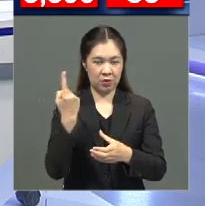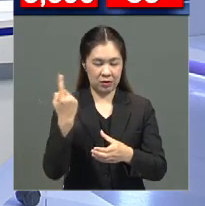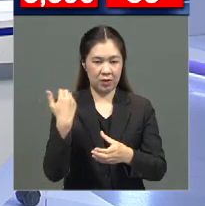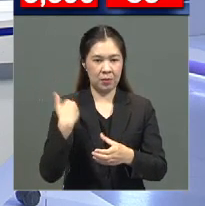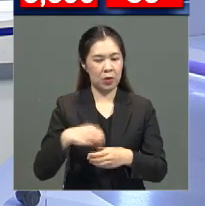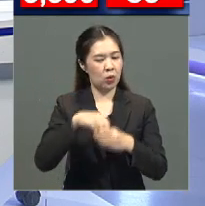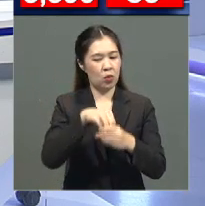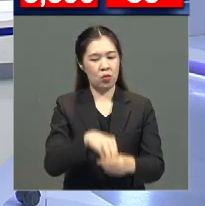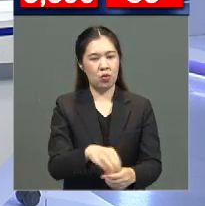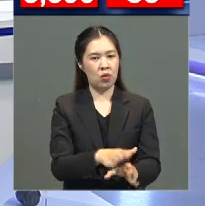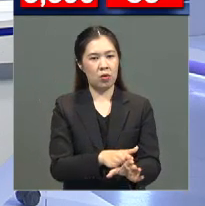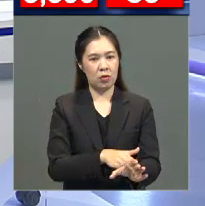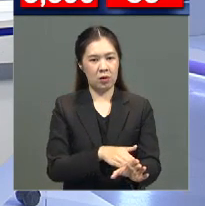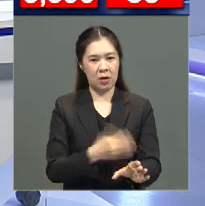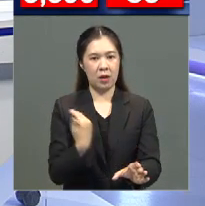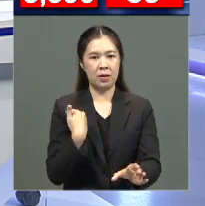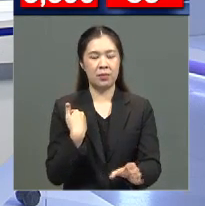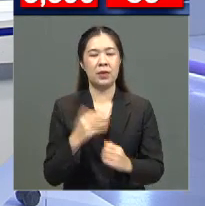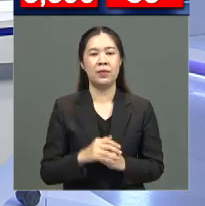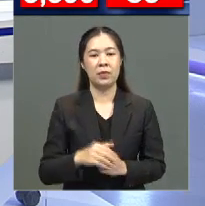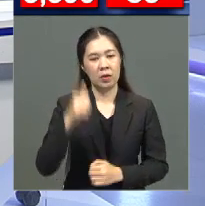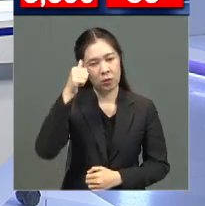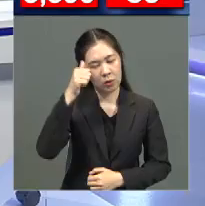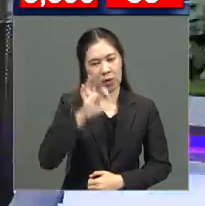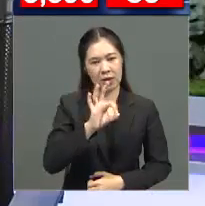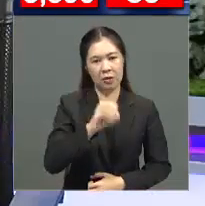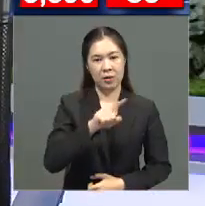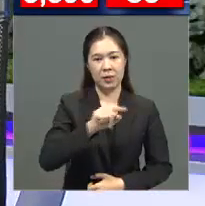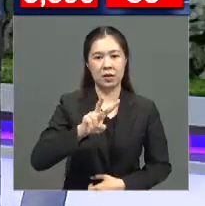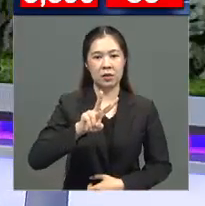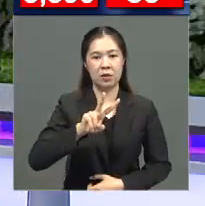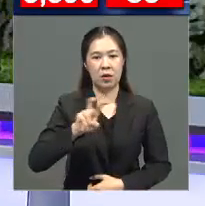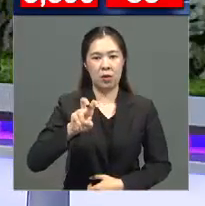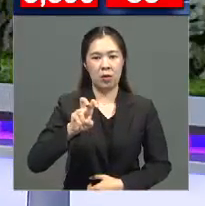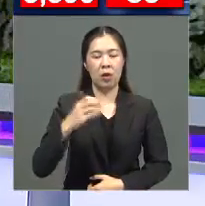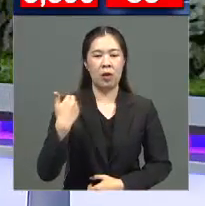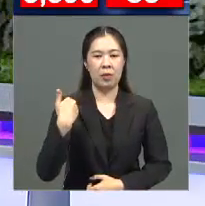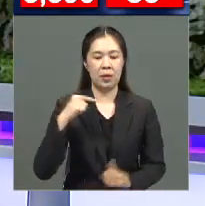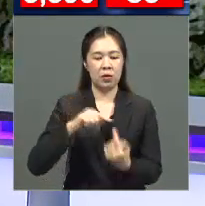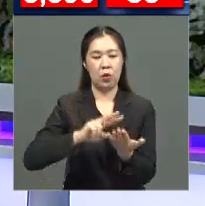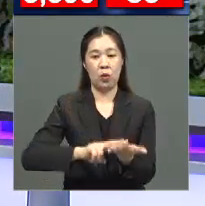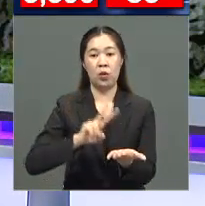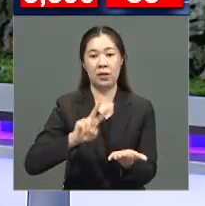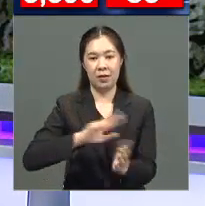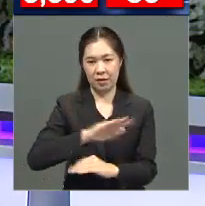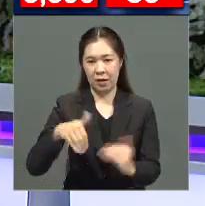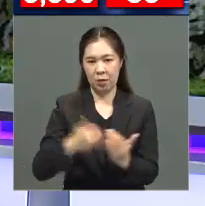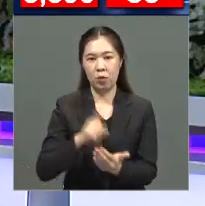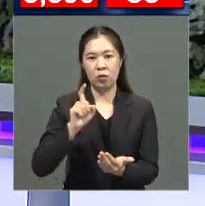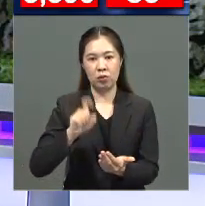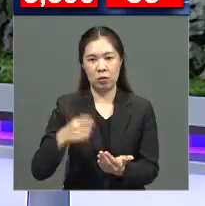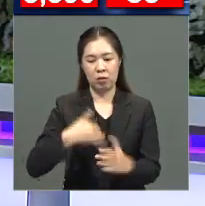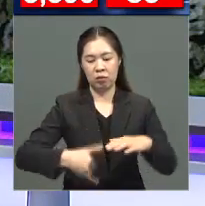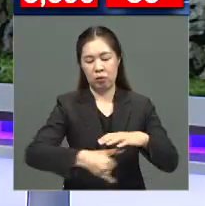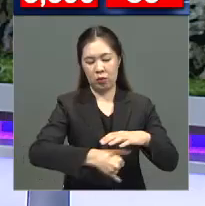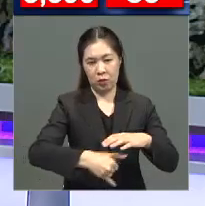ย์ที่จะอยู่ยาวกันตั้งแต่90ถึง270วันนะคะโดยจะใช้ Special Tourist Visa ทั้งหมดต้องเข้ากัก